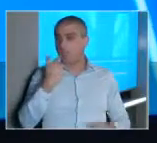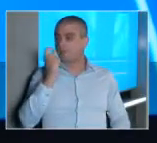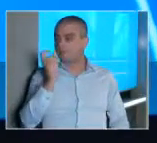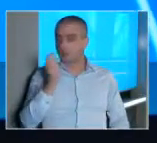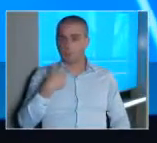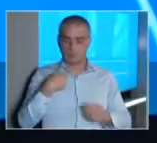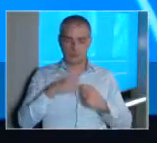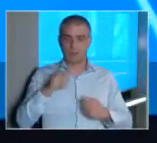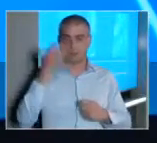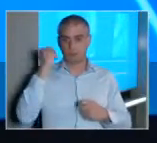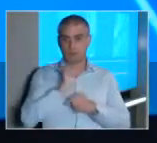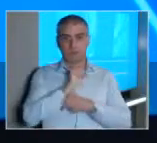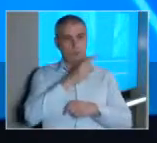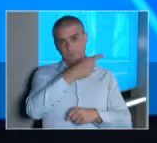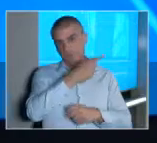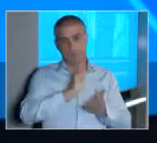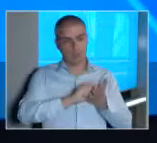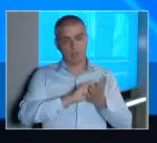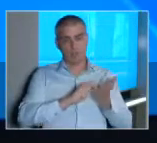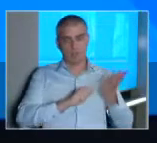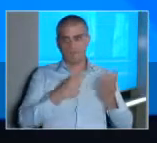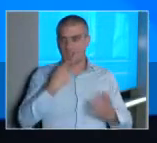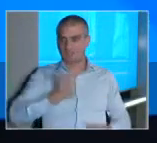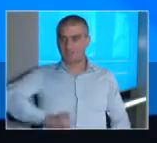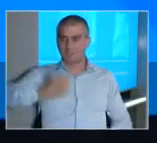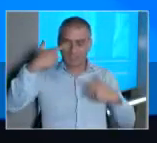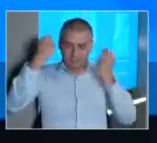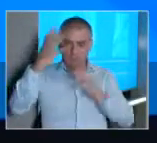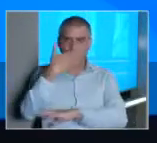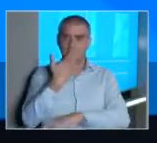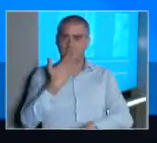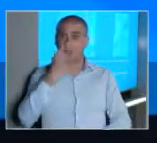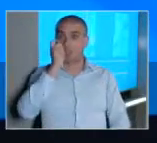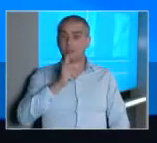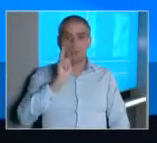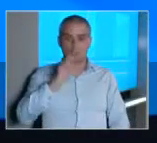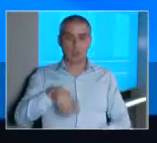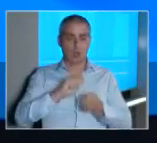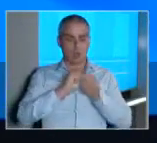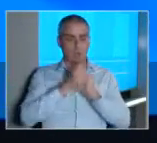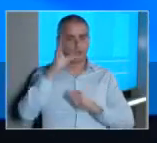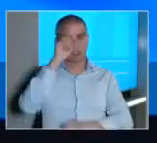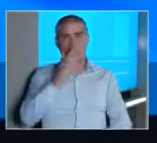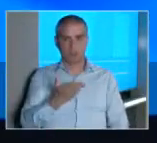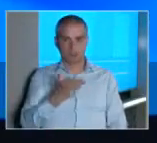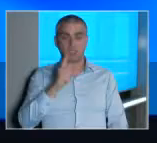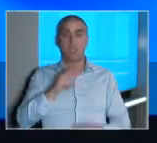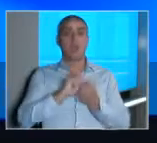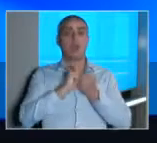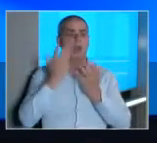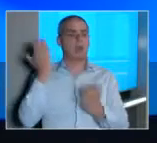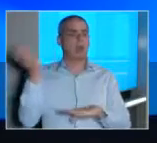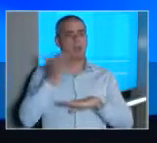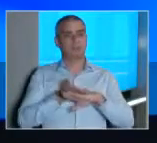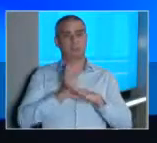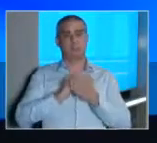אני חבר כנסת לשעבר באופוזיציה, ואתה כתב. אמר את זה שר החינוך של ישראל, הבן אדם שיכול לשנות את האג'נדה, יכול לשנות, לשים על